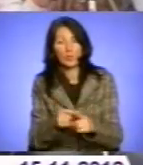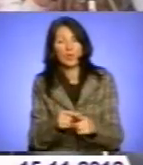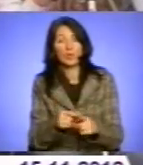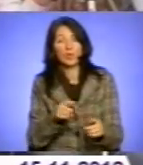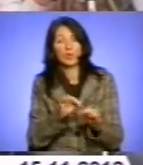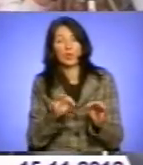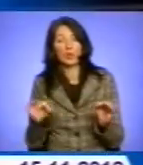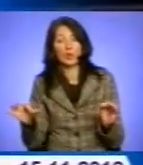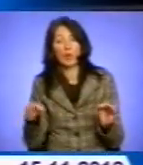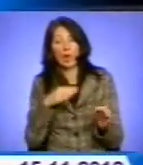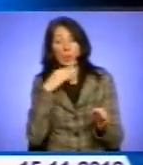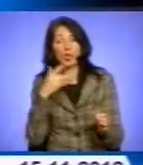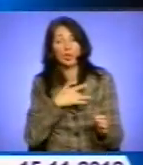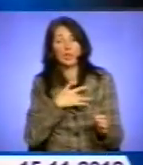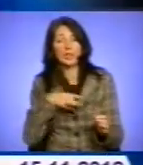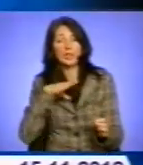душ.